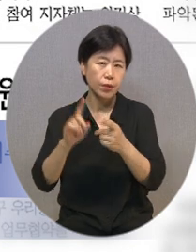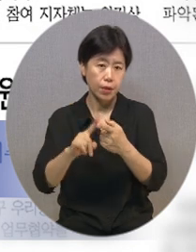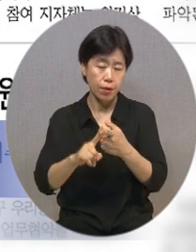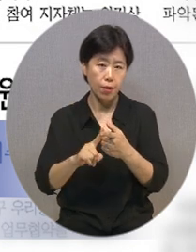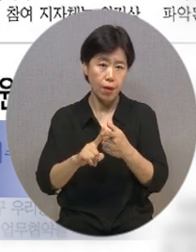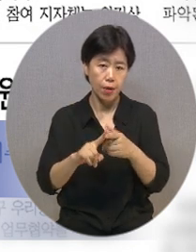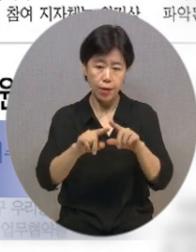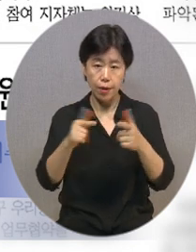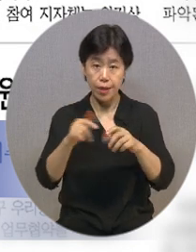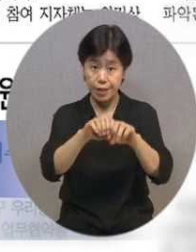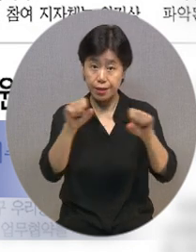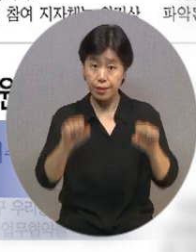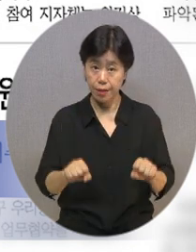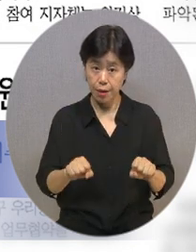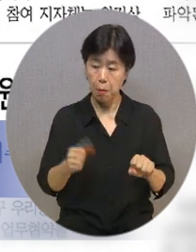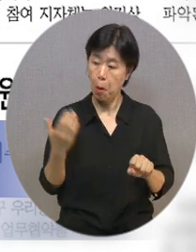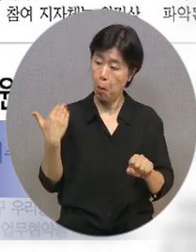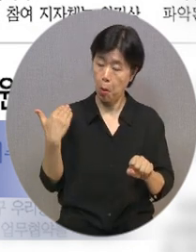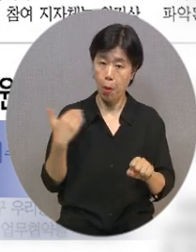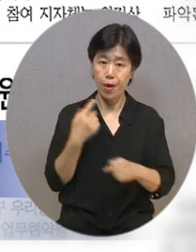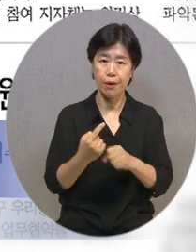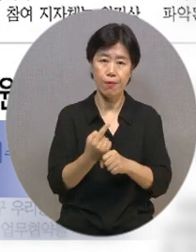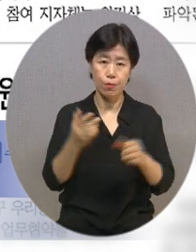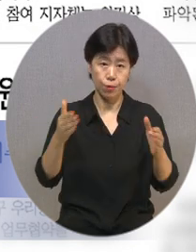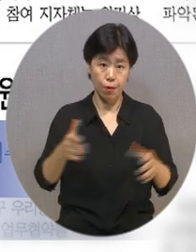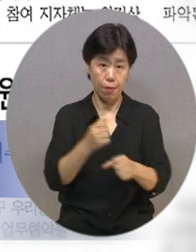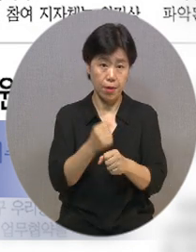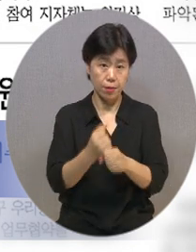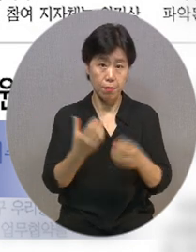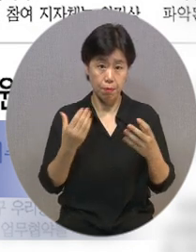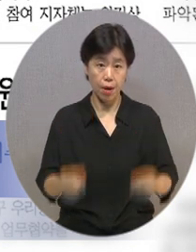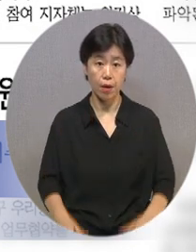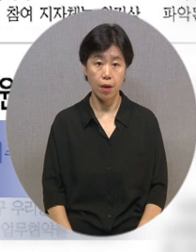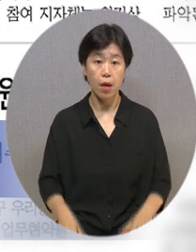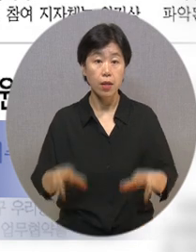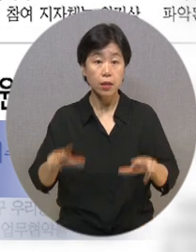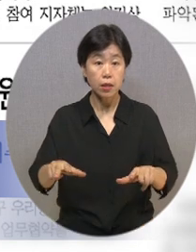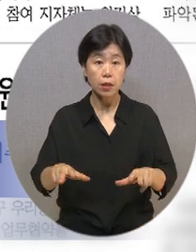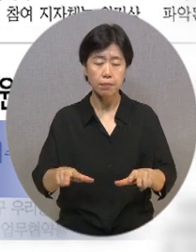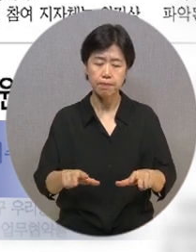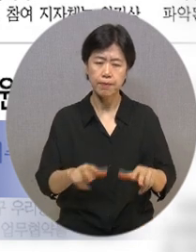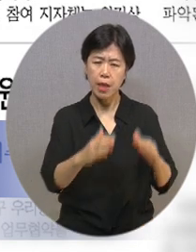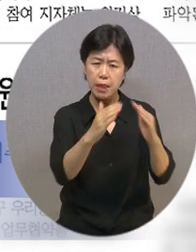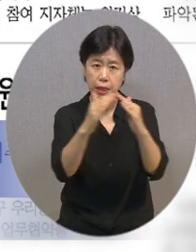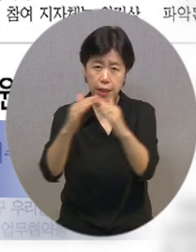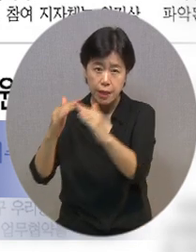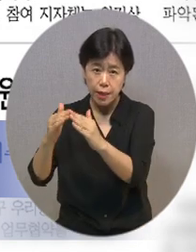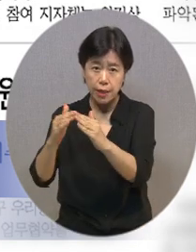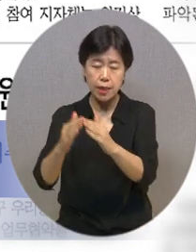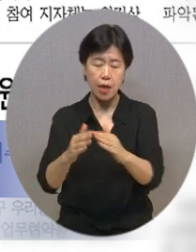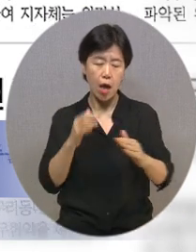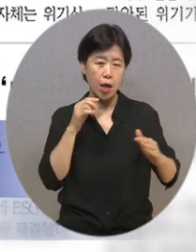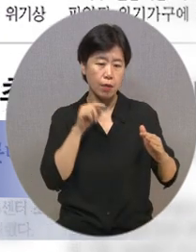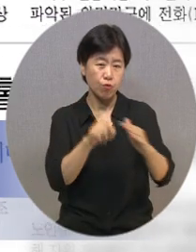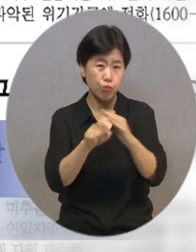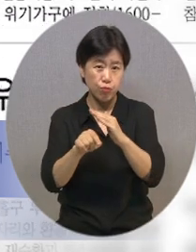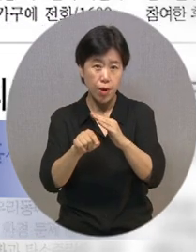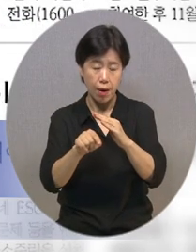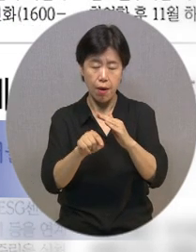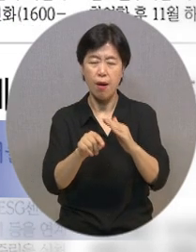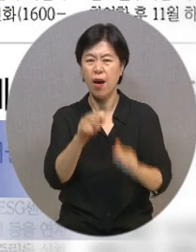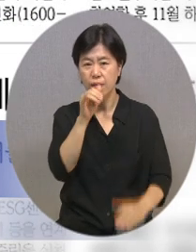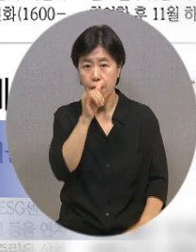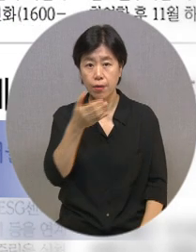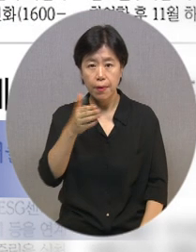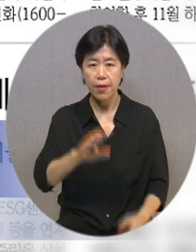구축했습니다 현재는 위기 의심 가구에 대해 지자체 공무원이 일일히 전화로 전화 상담을 하는 구조인데요